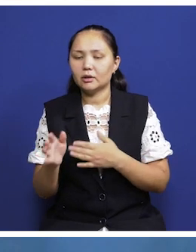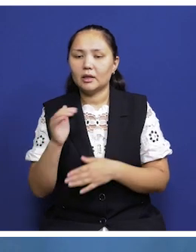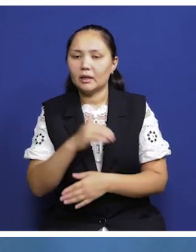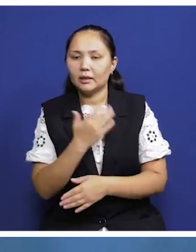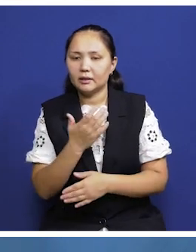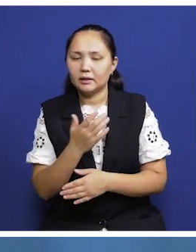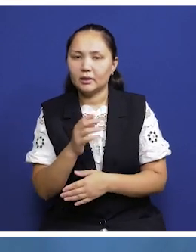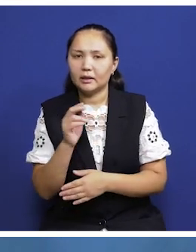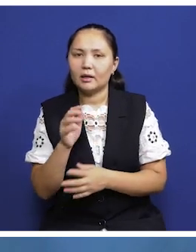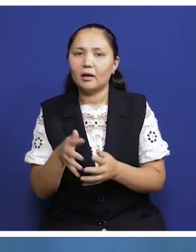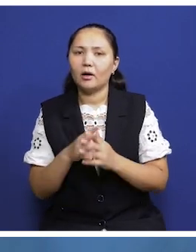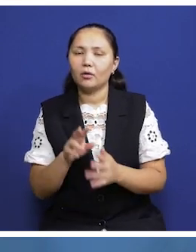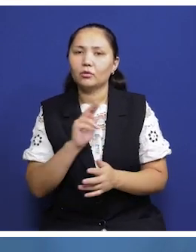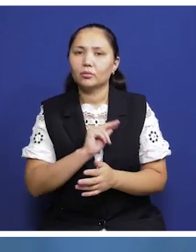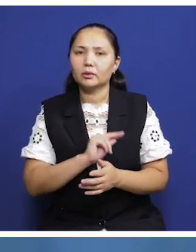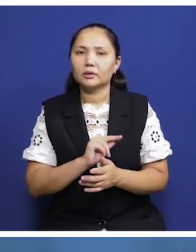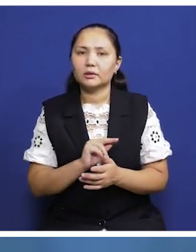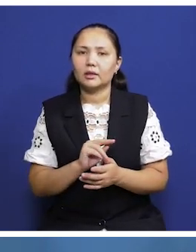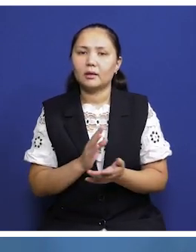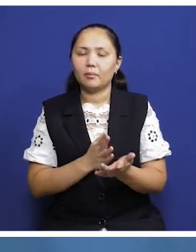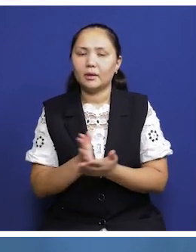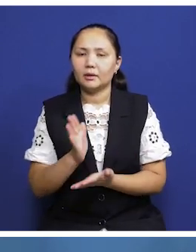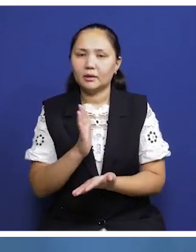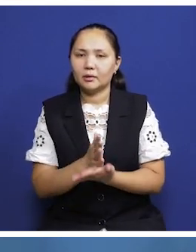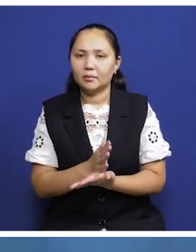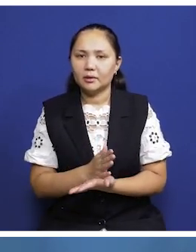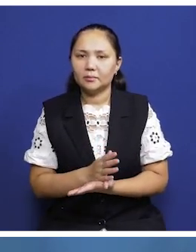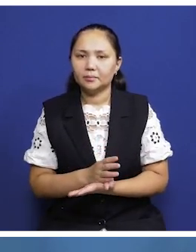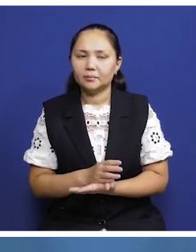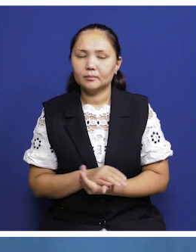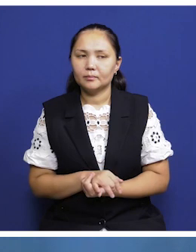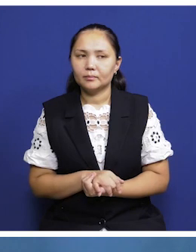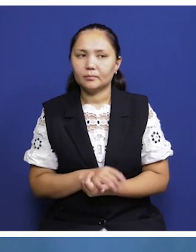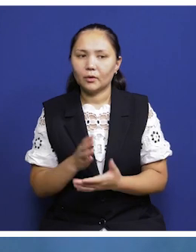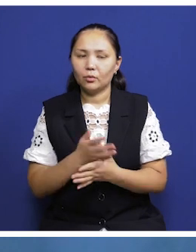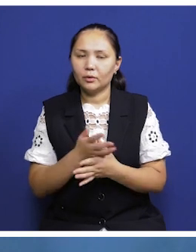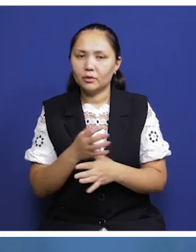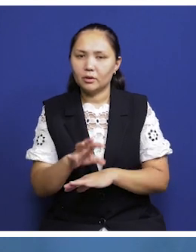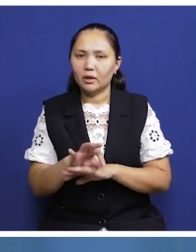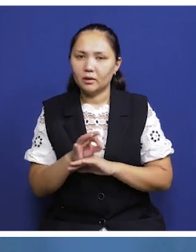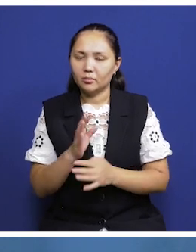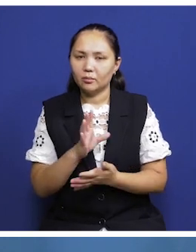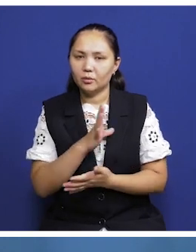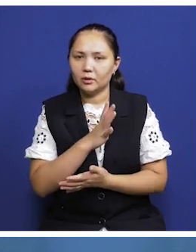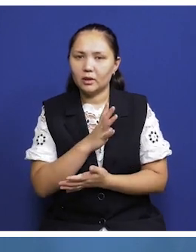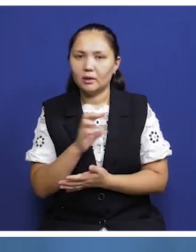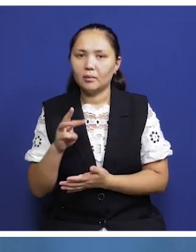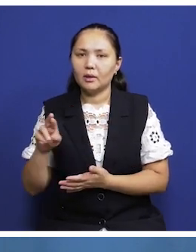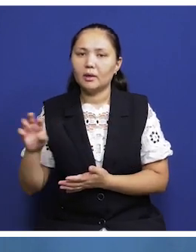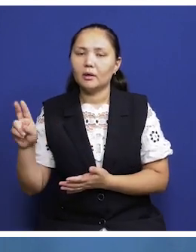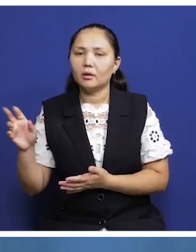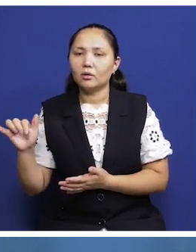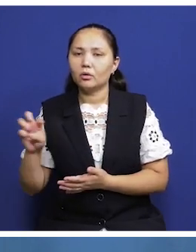шаруашылығымен айналысам десе, оған толық мүмкіншілік беретін боламыз. Мына жерде мына Ақтөбе, Балтакөл, Қарғалы және Маяқұм